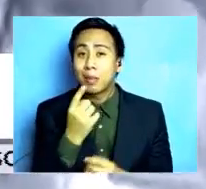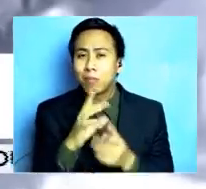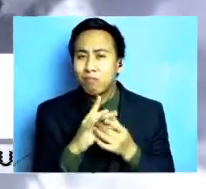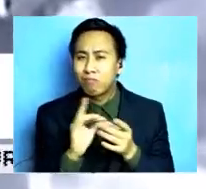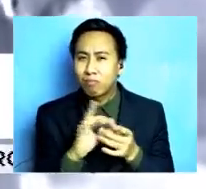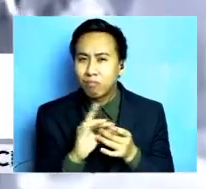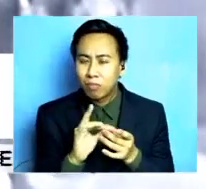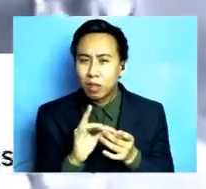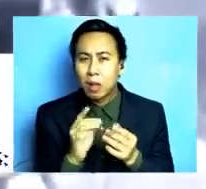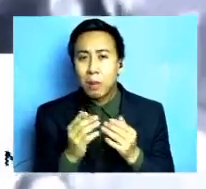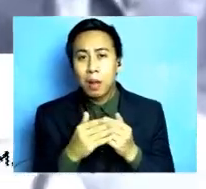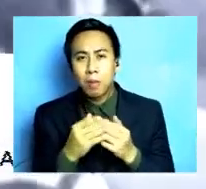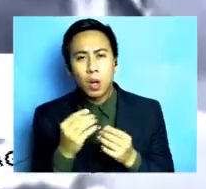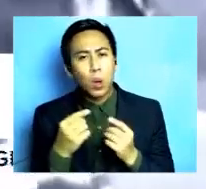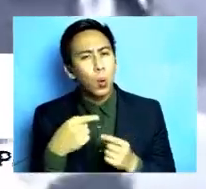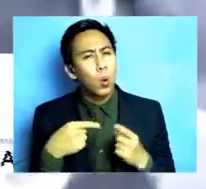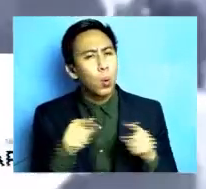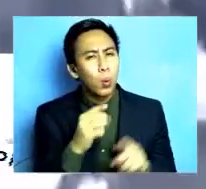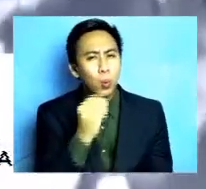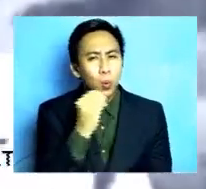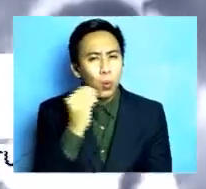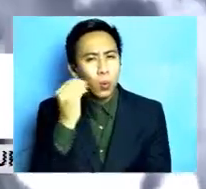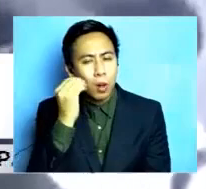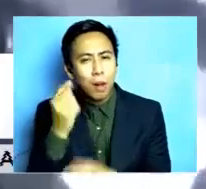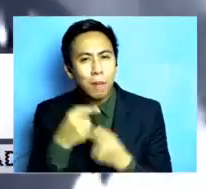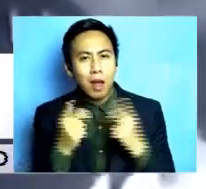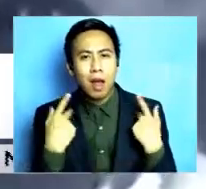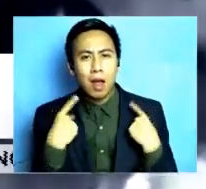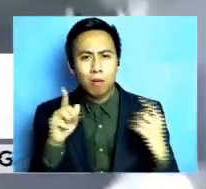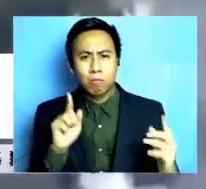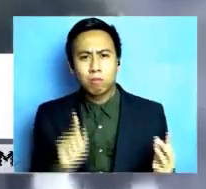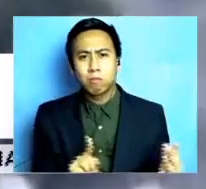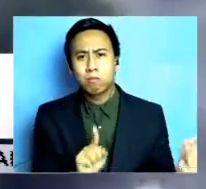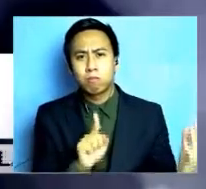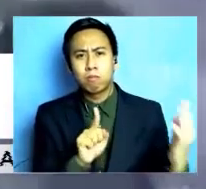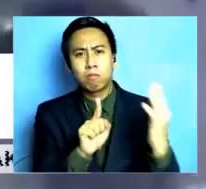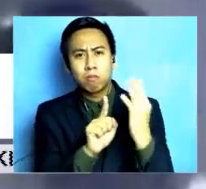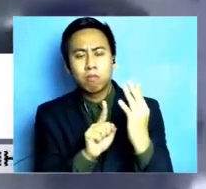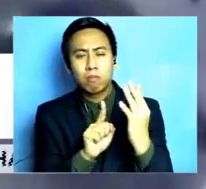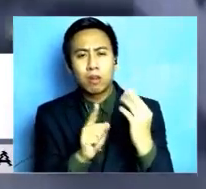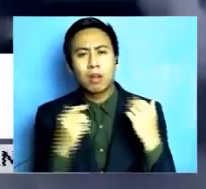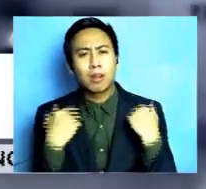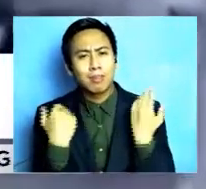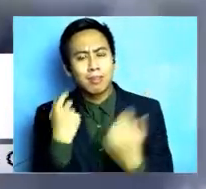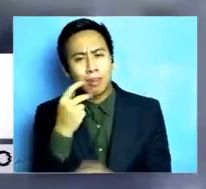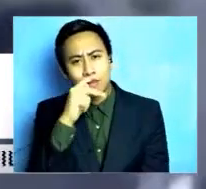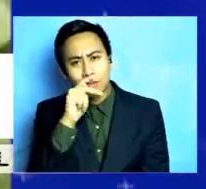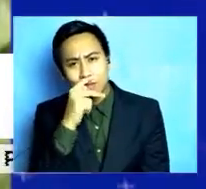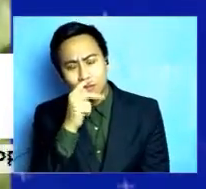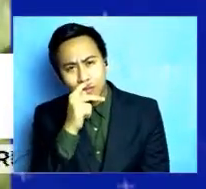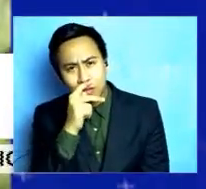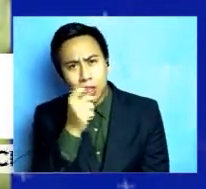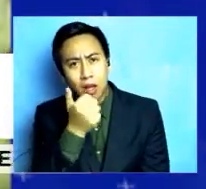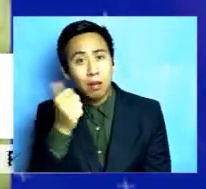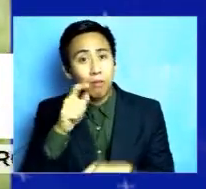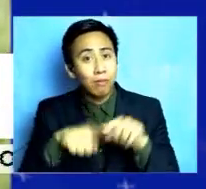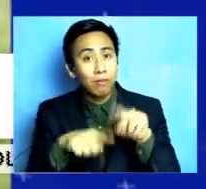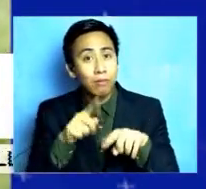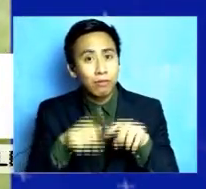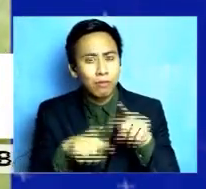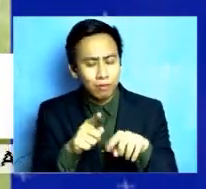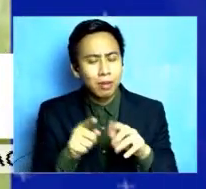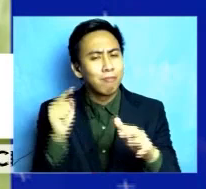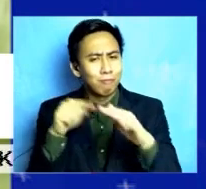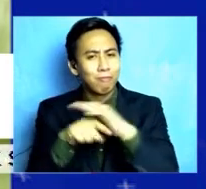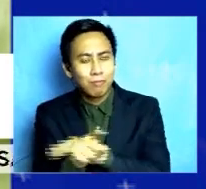barkada nang bigla silang atakihin ng nakasalubong nilang grupo ng mga menor de edad. Nakatakbo ang mga kaibigan ni Pastores pero naiwan siya at